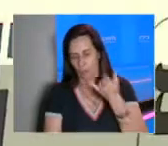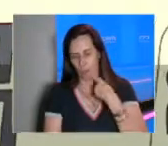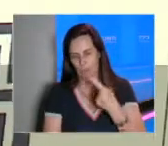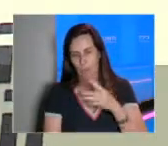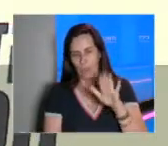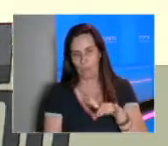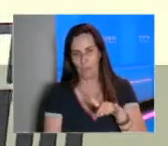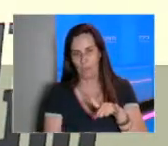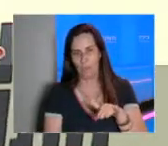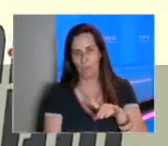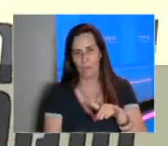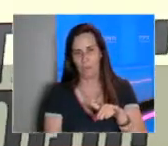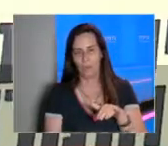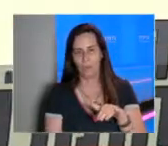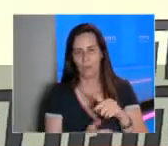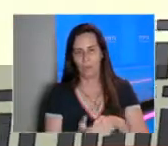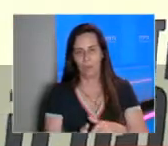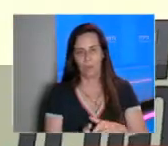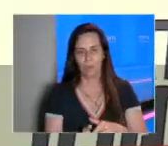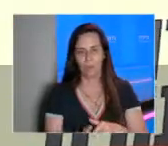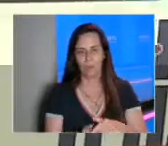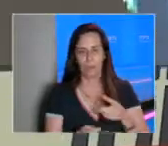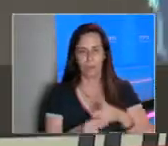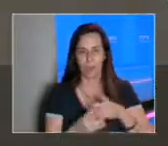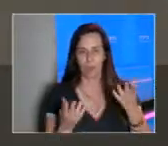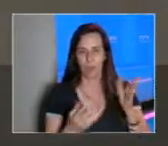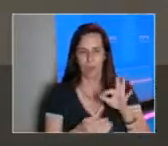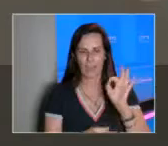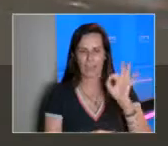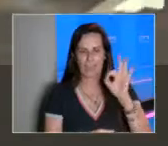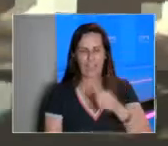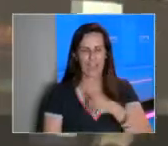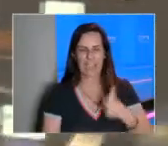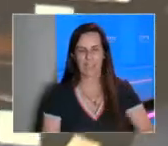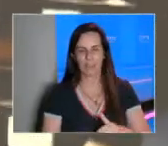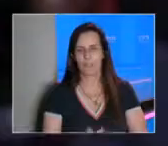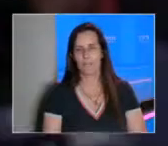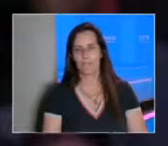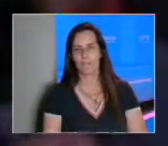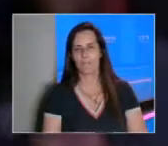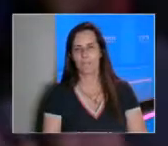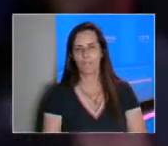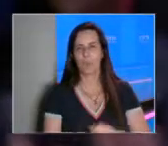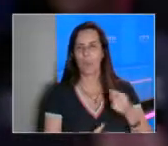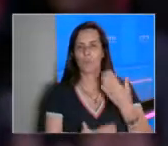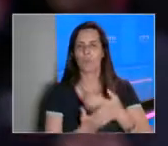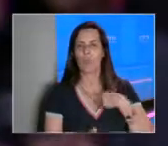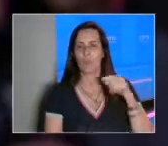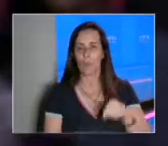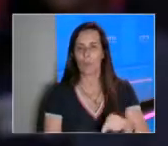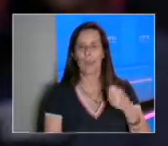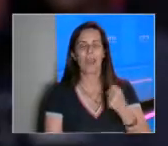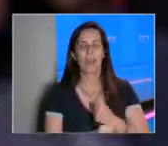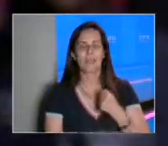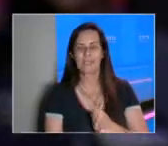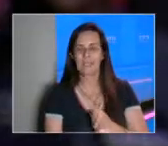כולל שימוש בכינוי קונגפלו למחלה. עוד הקיצה לסינים, הנה. Despite the fact that